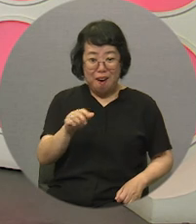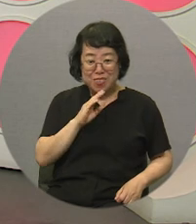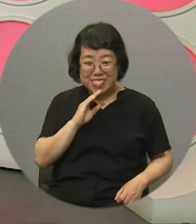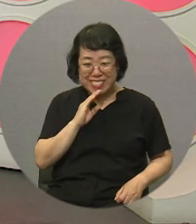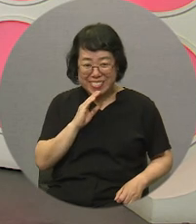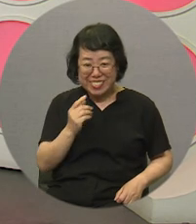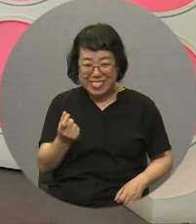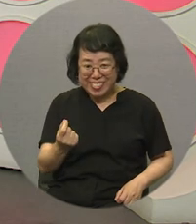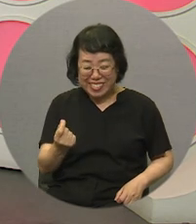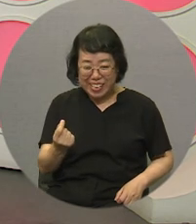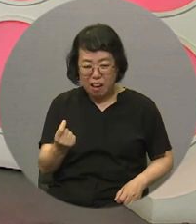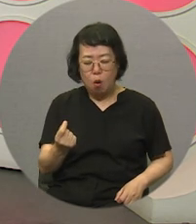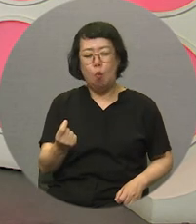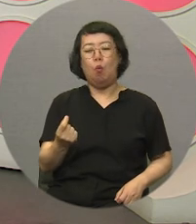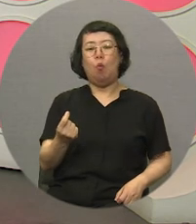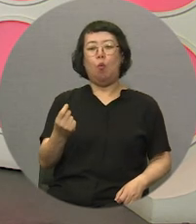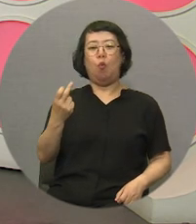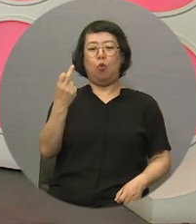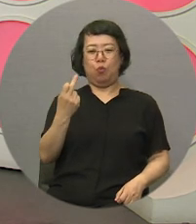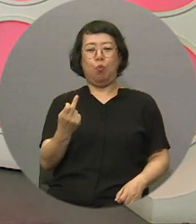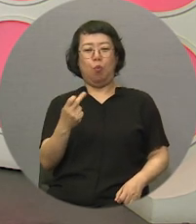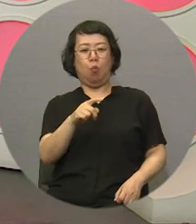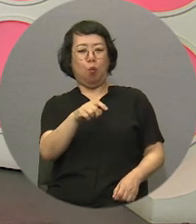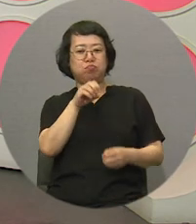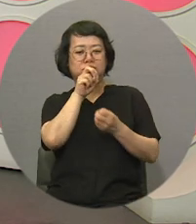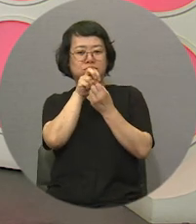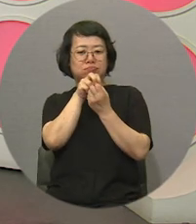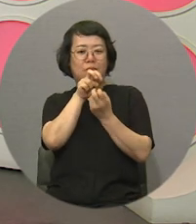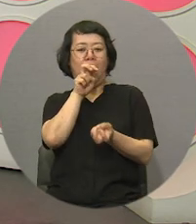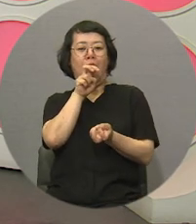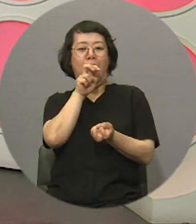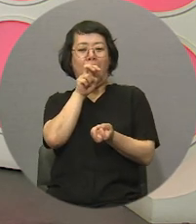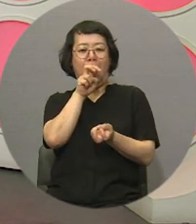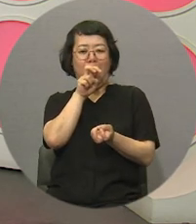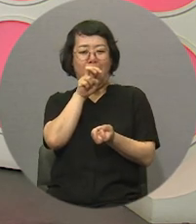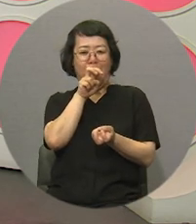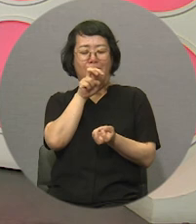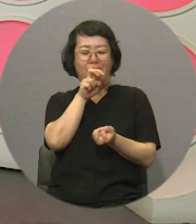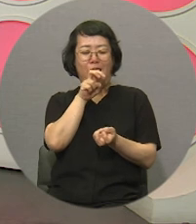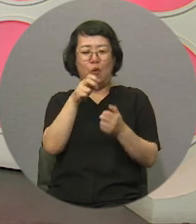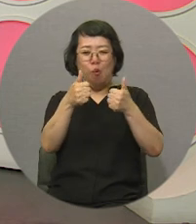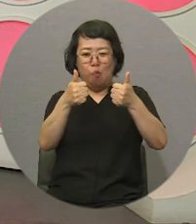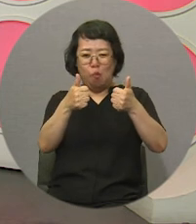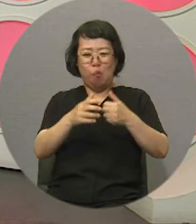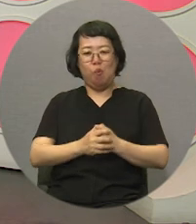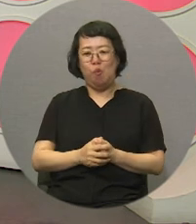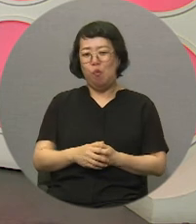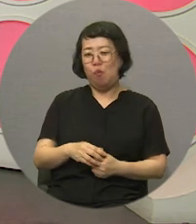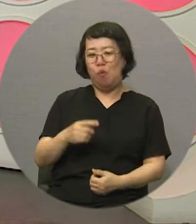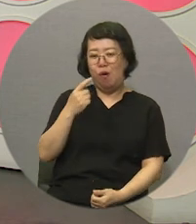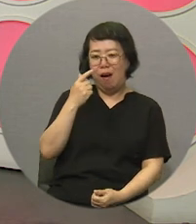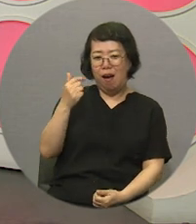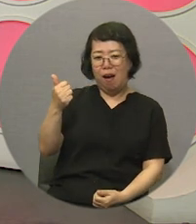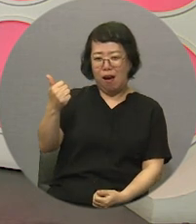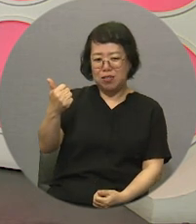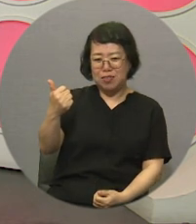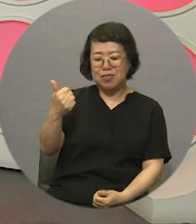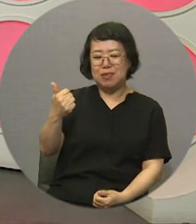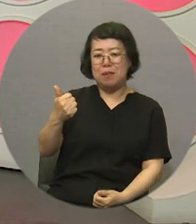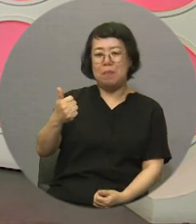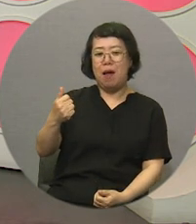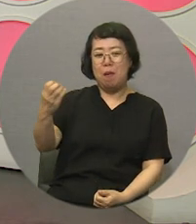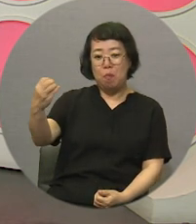보며 동생과 저는 아저씨의 말에 고개를 끄덕였고요. 아저씨께서 이렇게 말씀을 또 하시는 거예요.